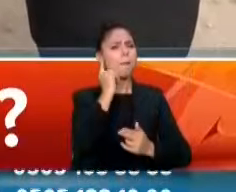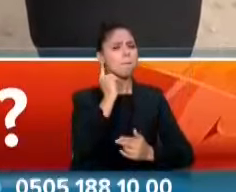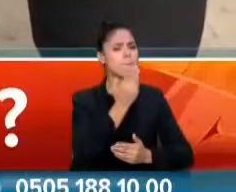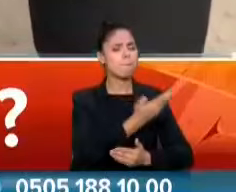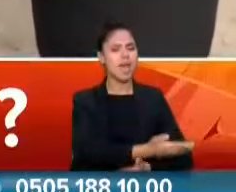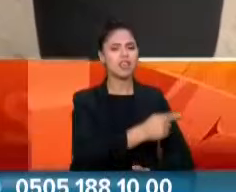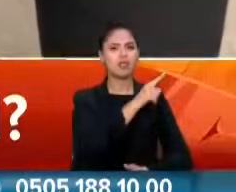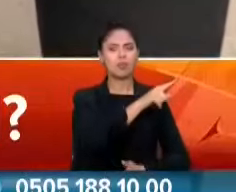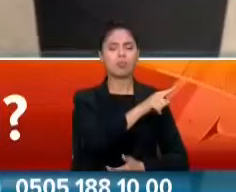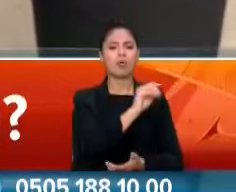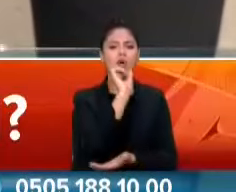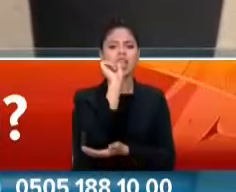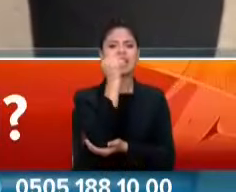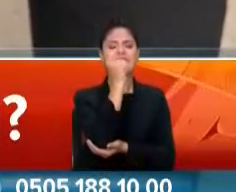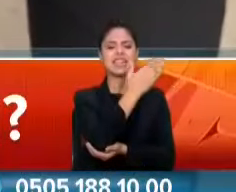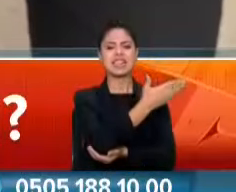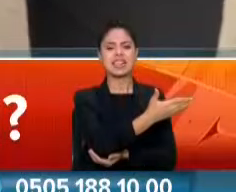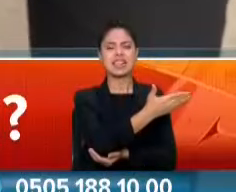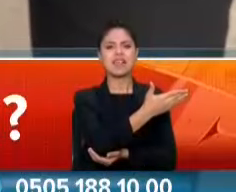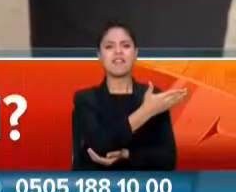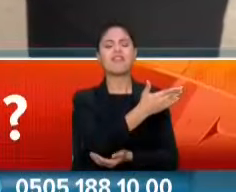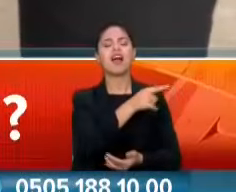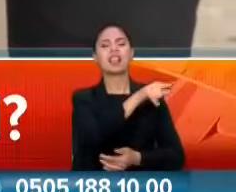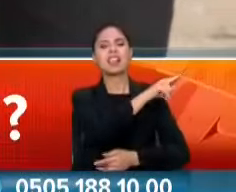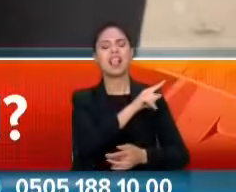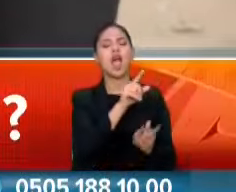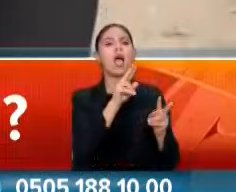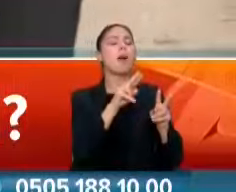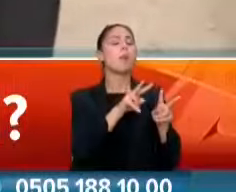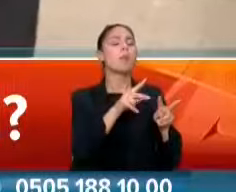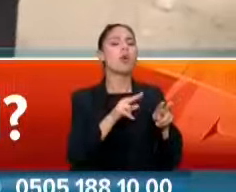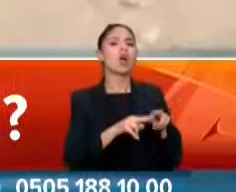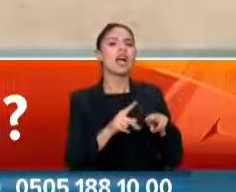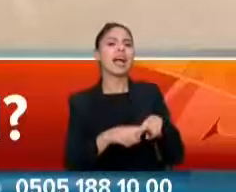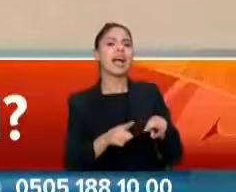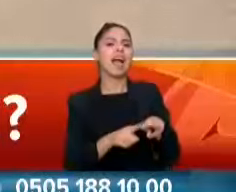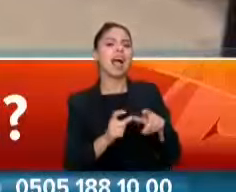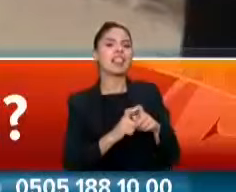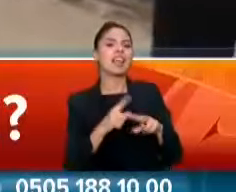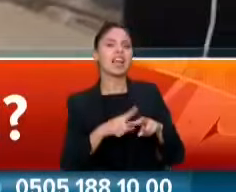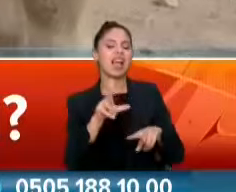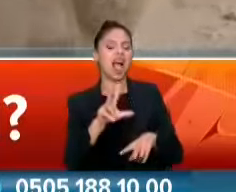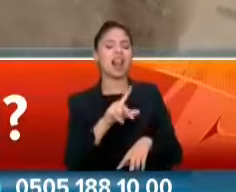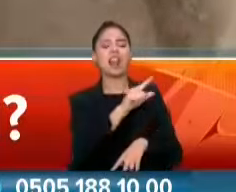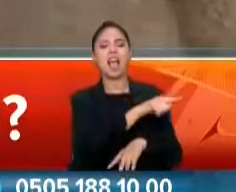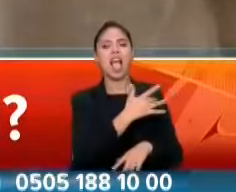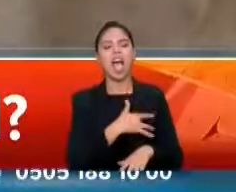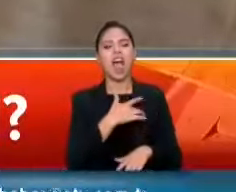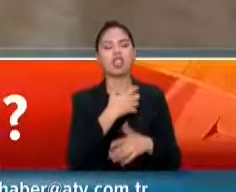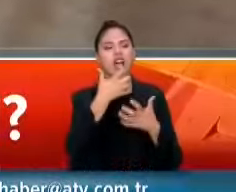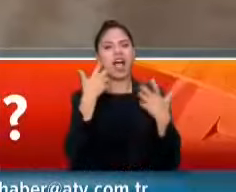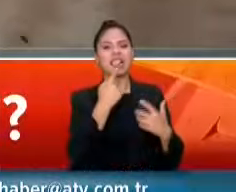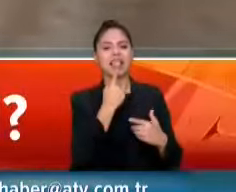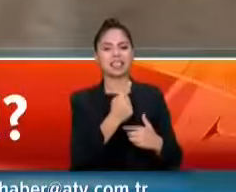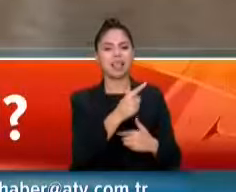artık yayılmış zorunda dosta güven düşmana arıza korku salan bir Anadolu aslanı Sivas kangalı çocuklara